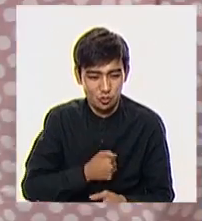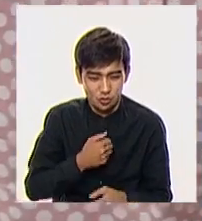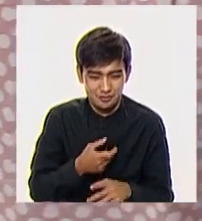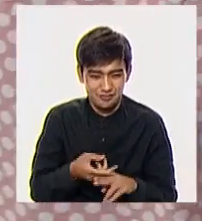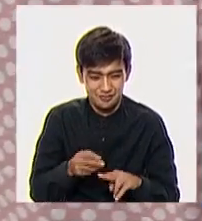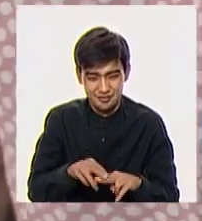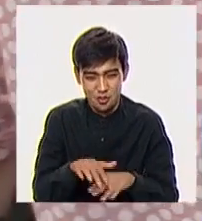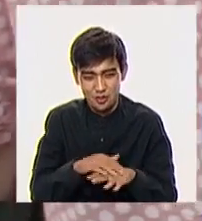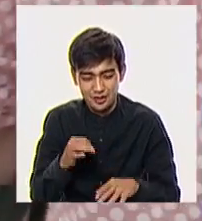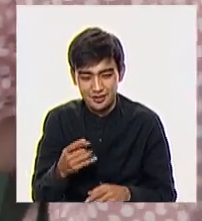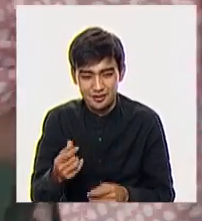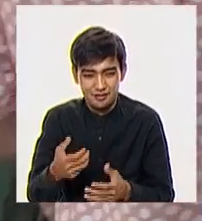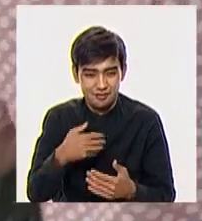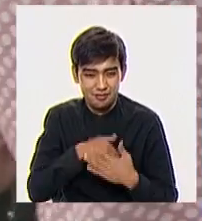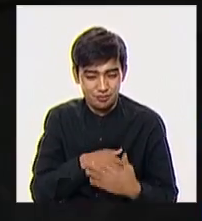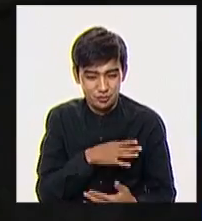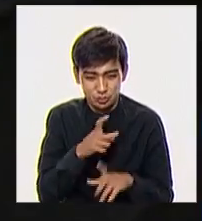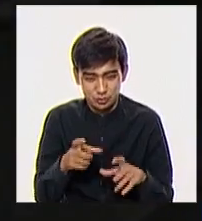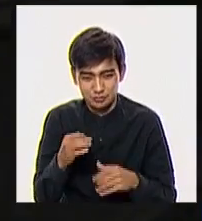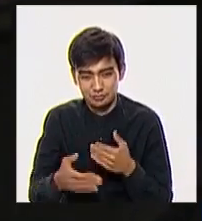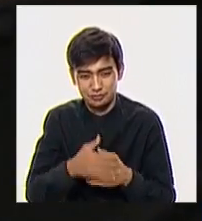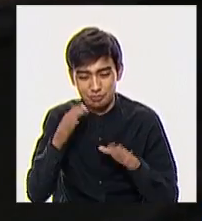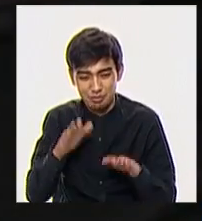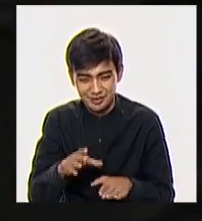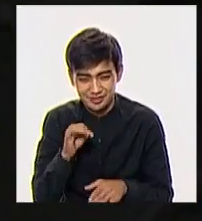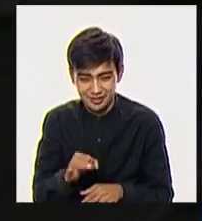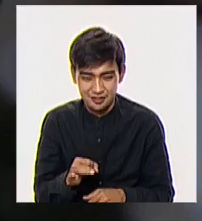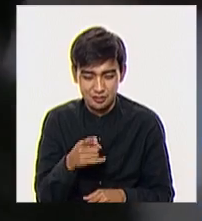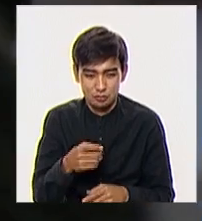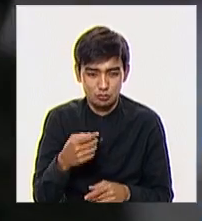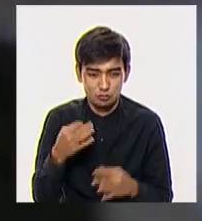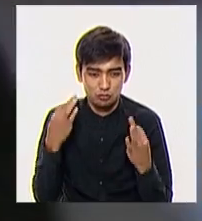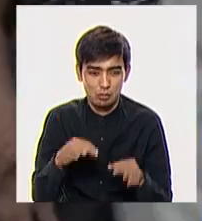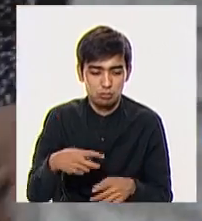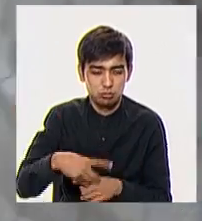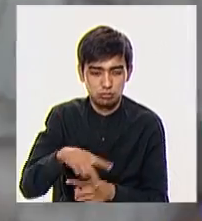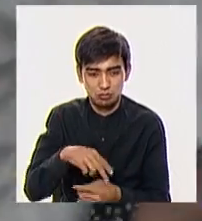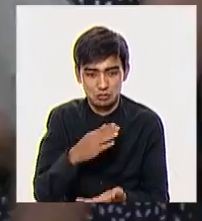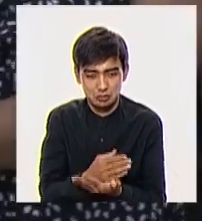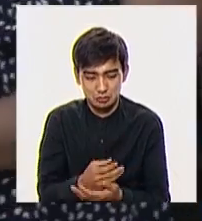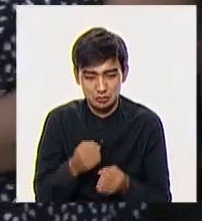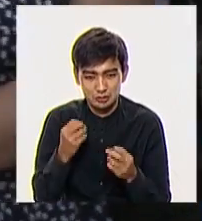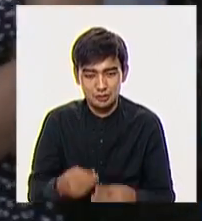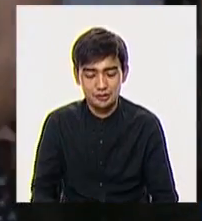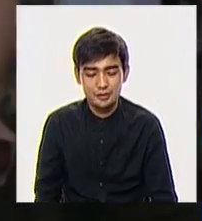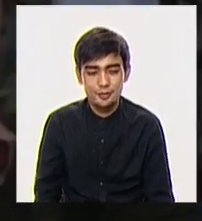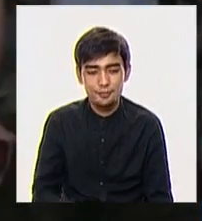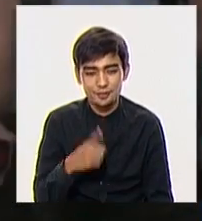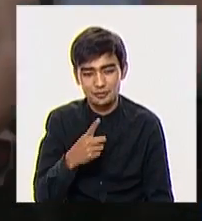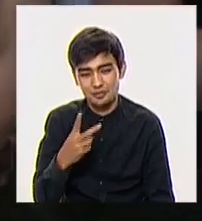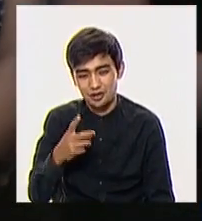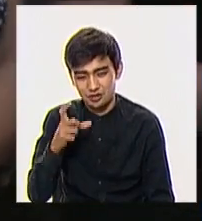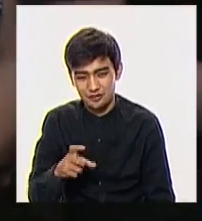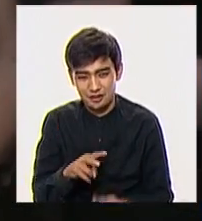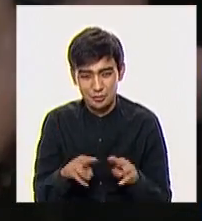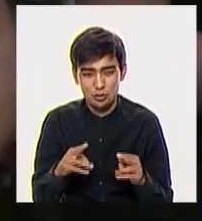тудырғаны, алда бақшаны қалтасына басқандар жазалану орнына әлгінге бостандықты тайраңдап жүрген болыпты. Бірек адамдарды как